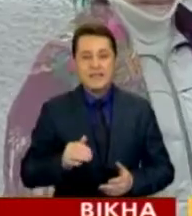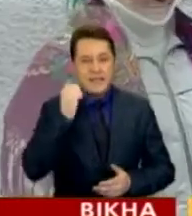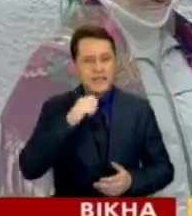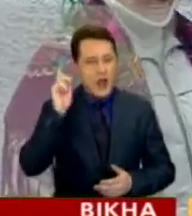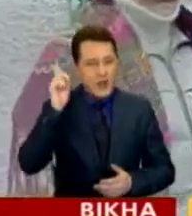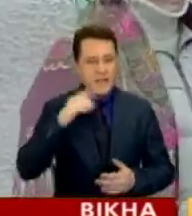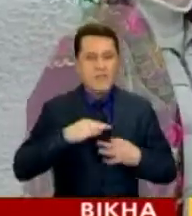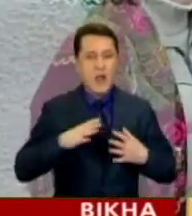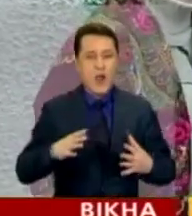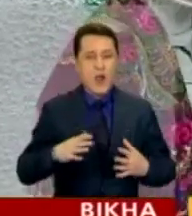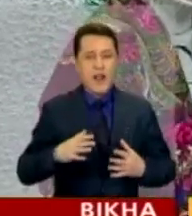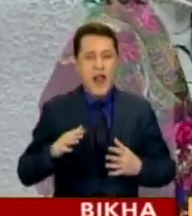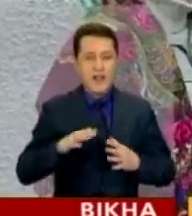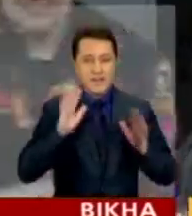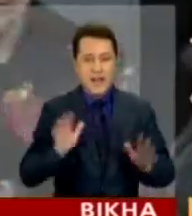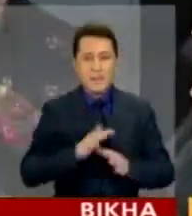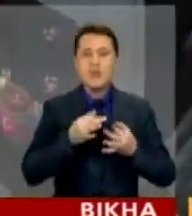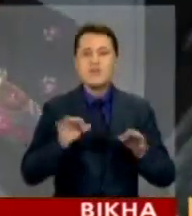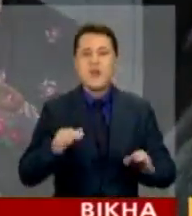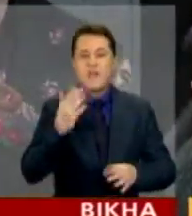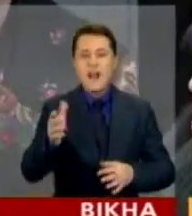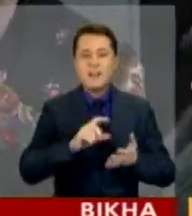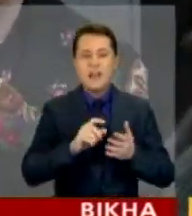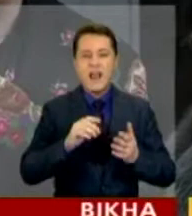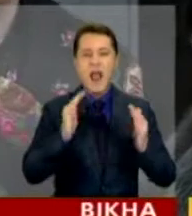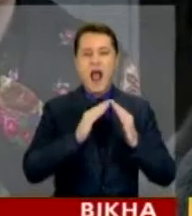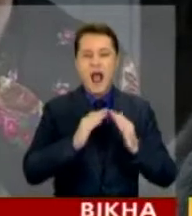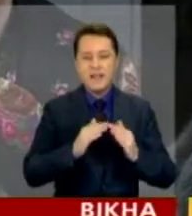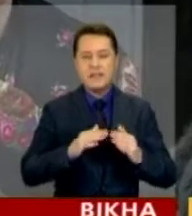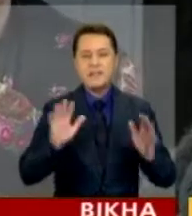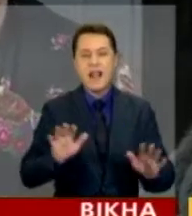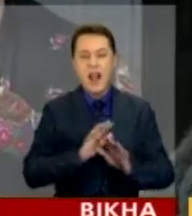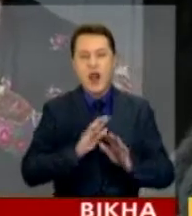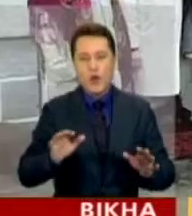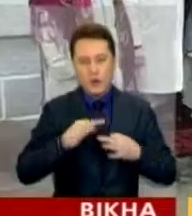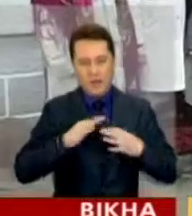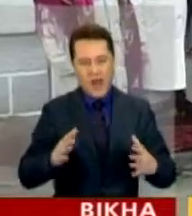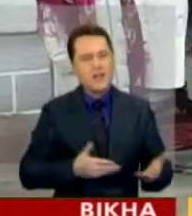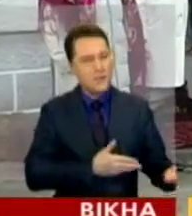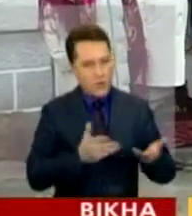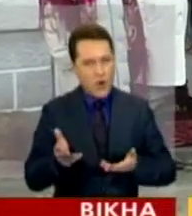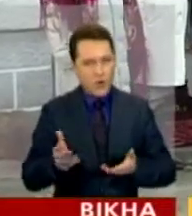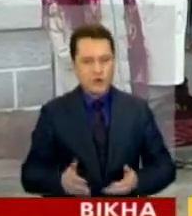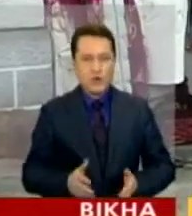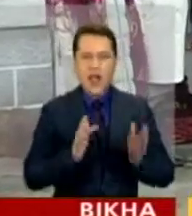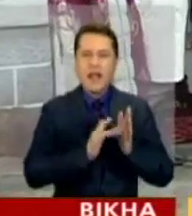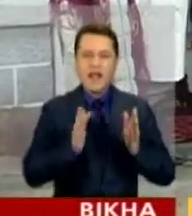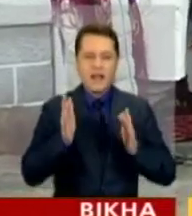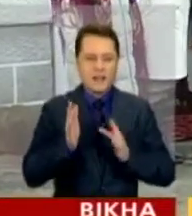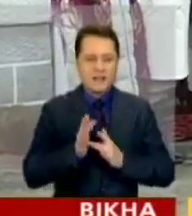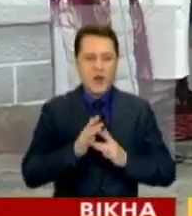колядками. Дорогі господарі, дозвольте нам в вашій хаті заколядувати. Прошу дуже, прошу. Христос